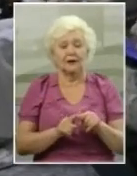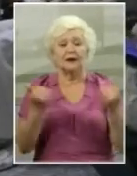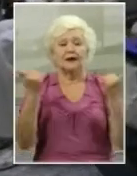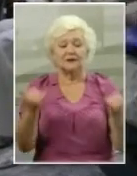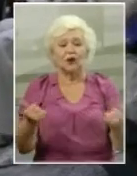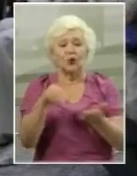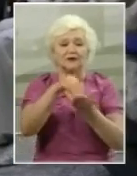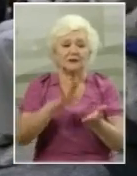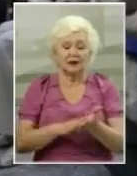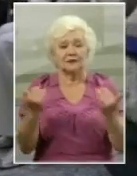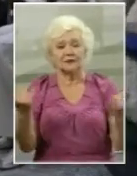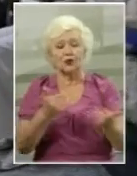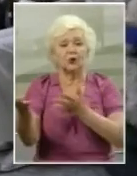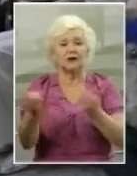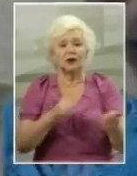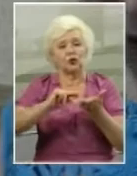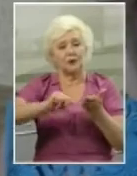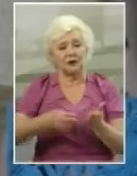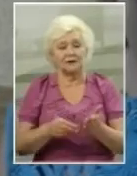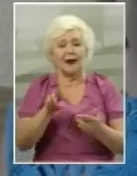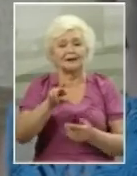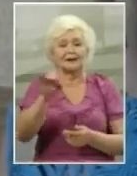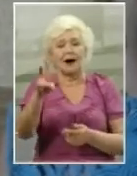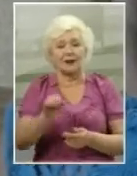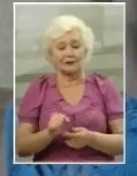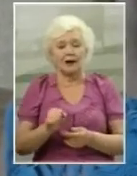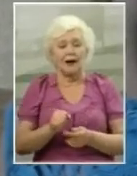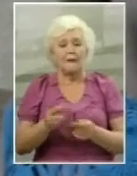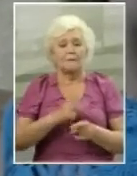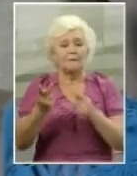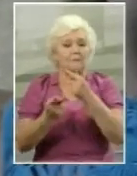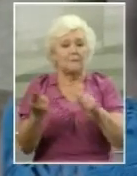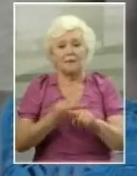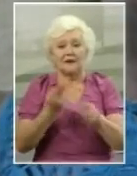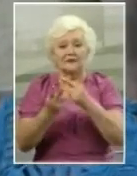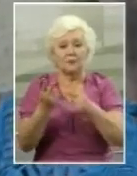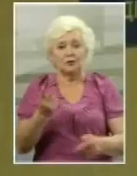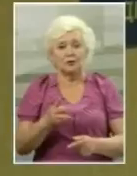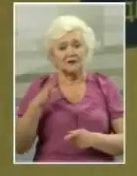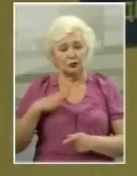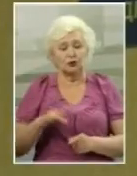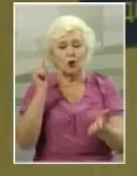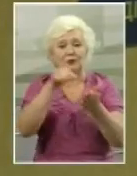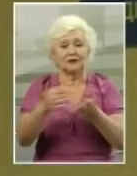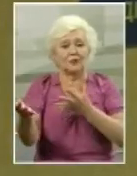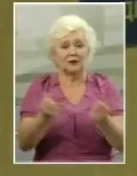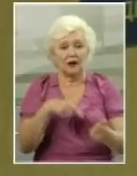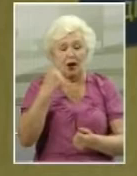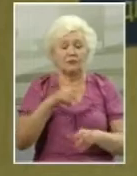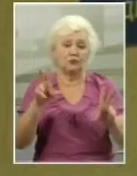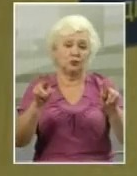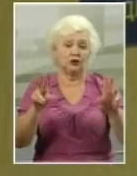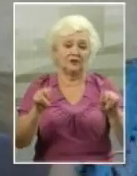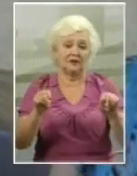Сьогодні записалася і сьогодні отримала довідку. Яна без півторамісячного очікування потрапила на прийом. Говорить,